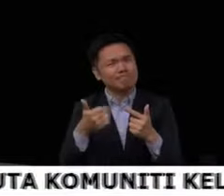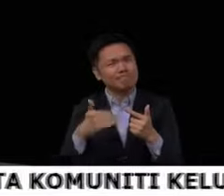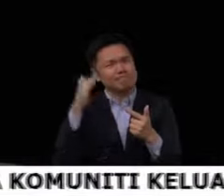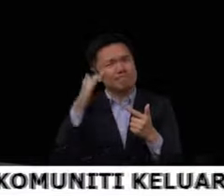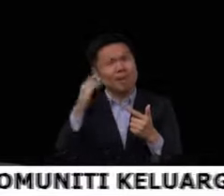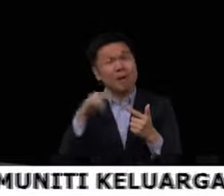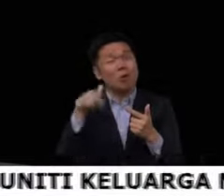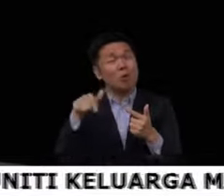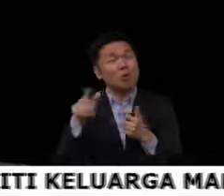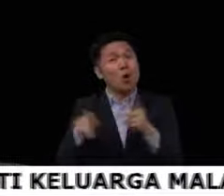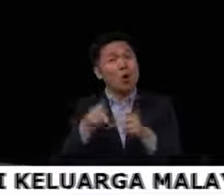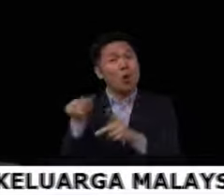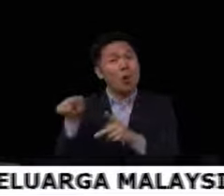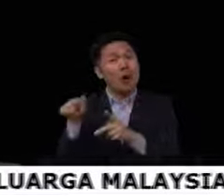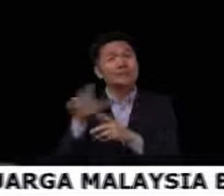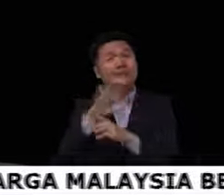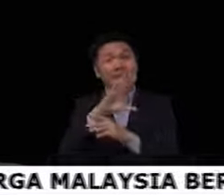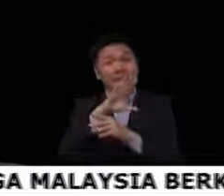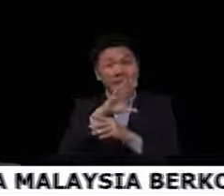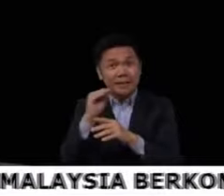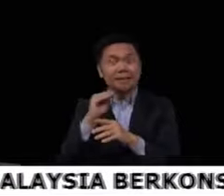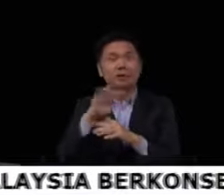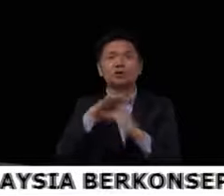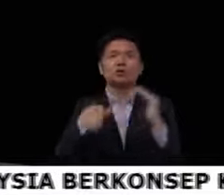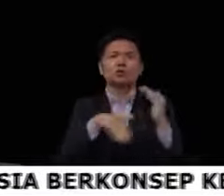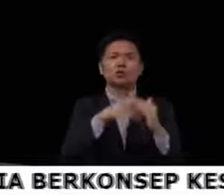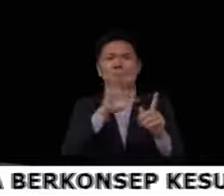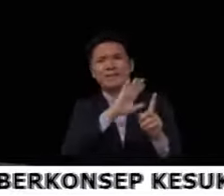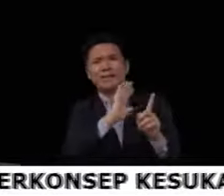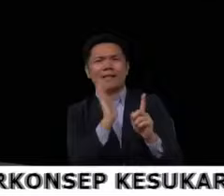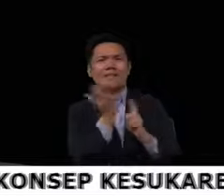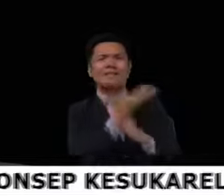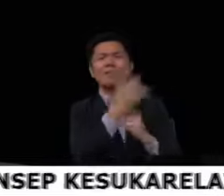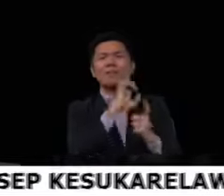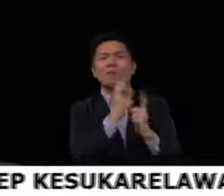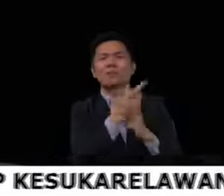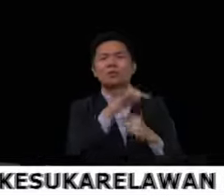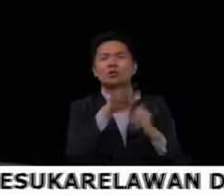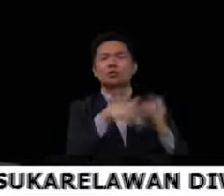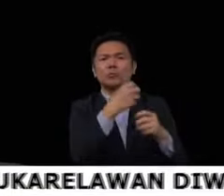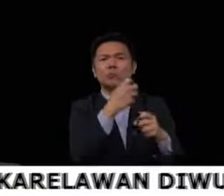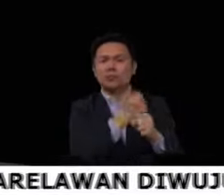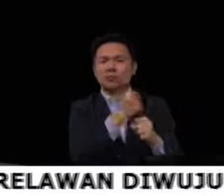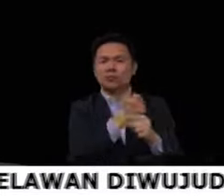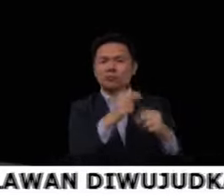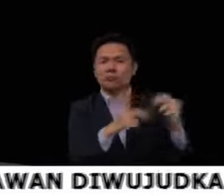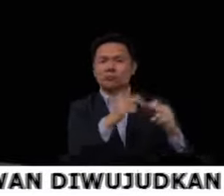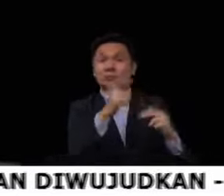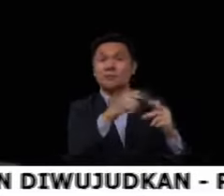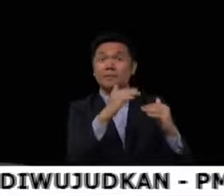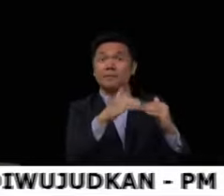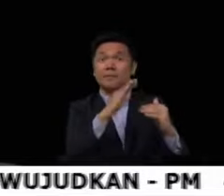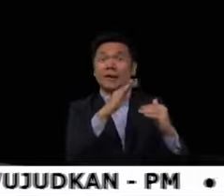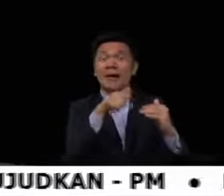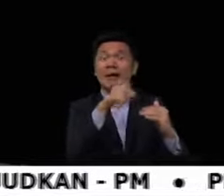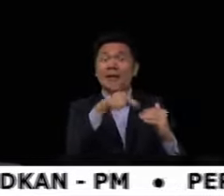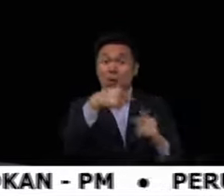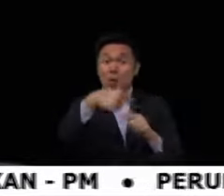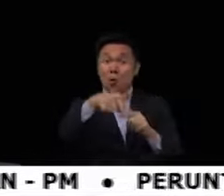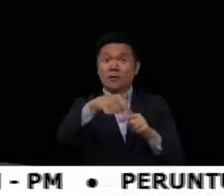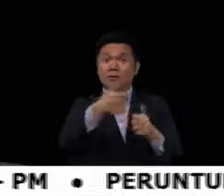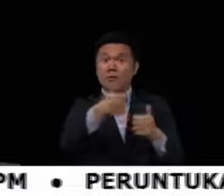bukan saja untuk bekerja tapi keseluruhan Een parlemen sektor pembinaan itu sendiri dan pembinaannya lebih